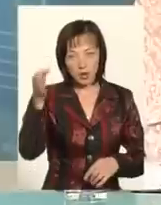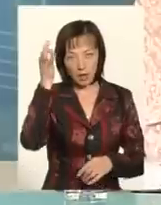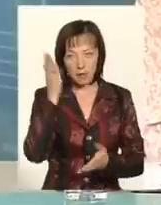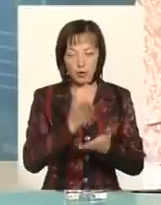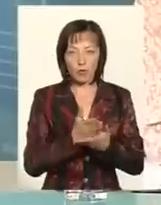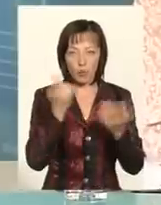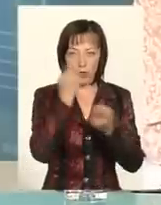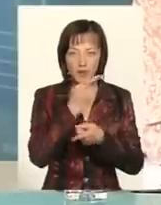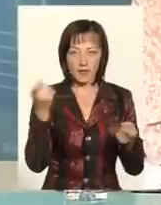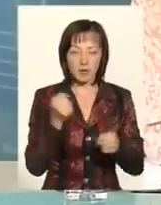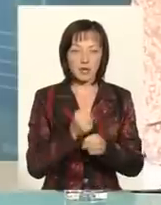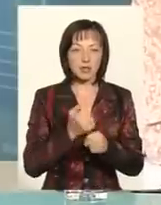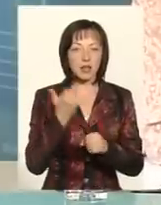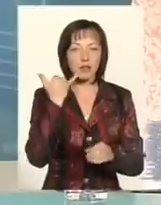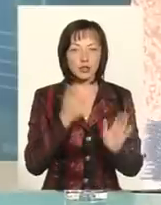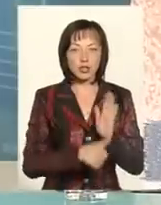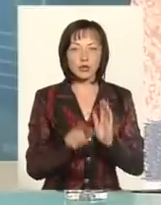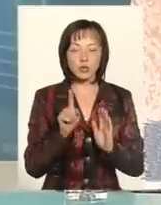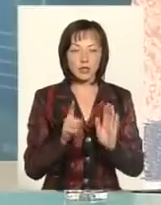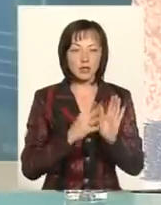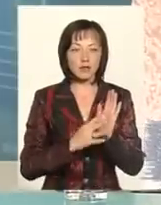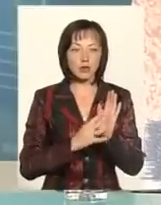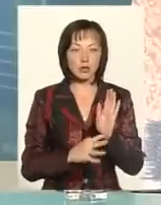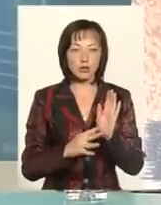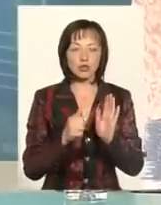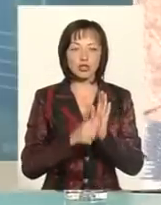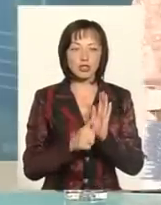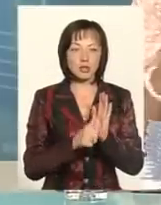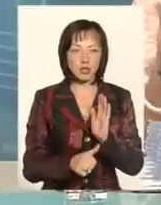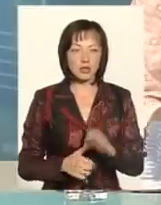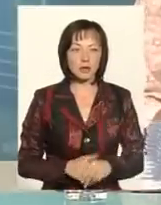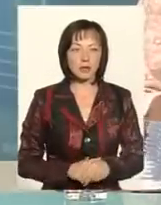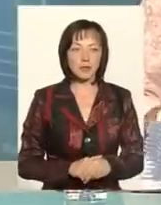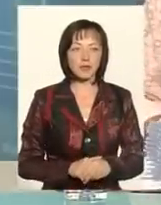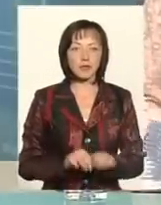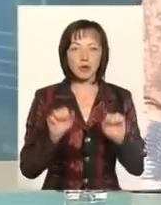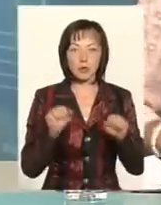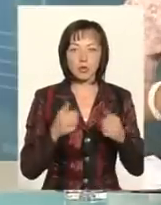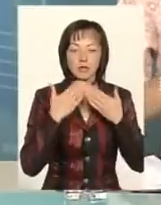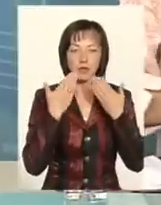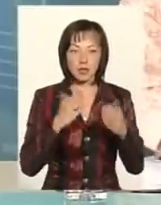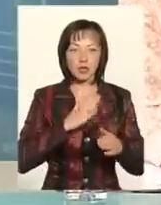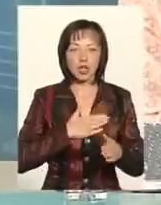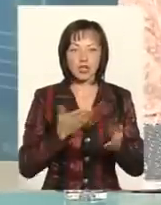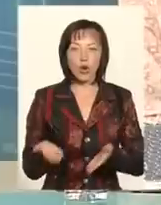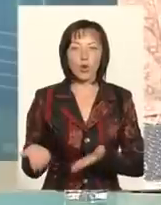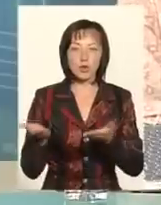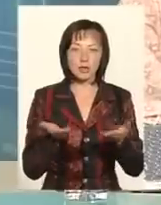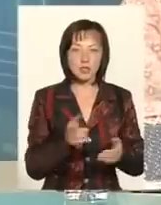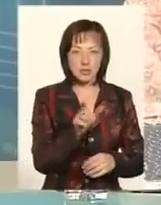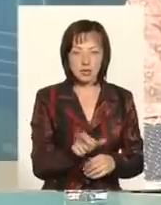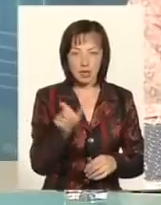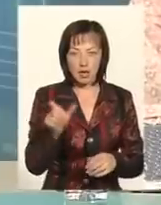цюєму в прямому ефірі телефон 619060 можете звертатися до наших гостей Разом з